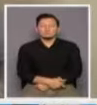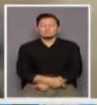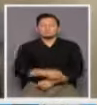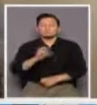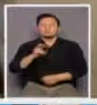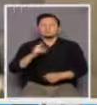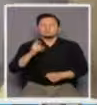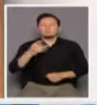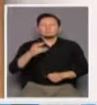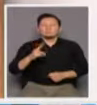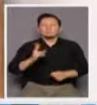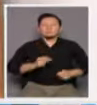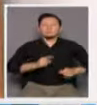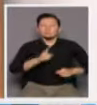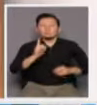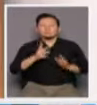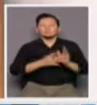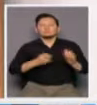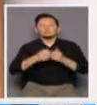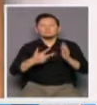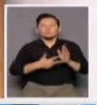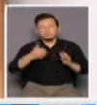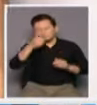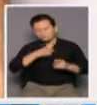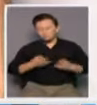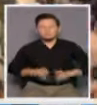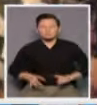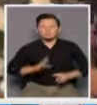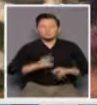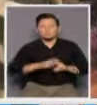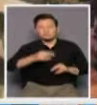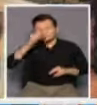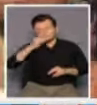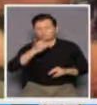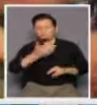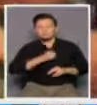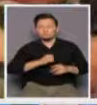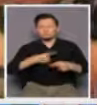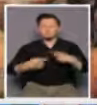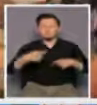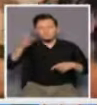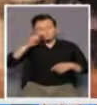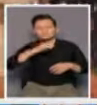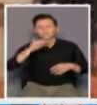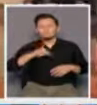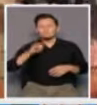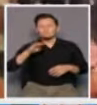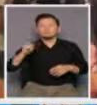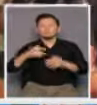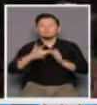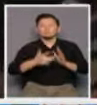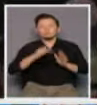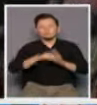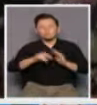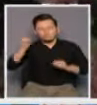Балзиба Закарияқызы 1918 жылы дүние келген. Әкесі Закария сол кездегі көптеген зиялылар білім алған. Уфа қаласында арабша